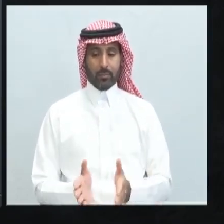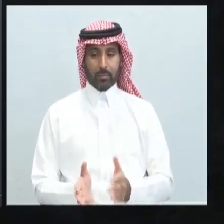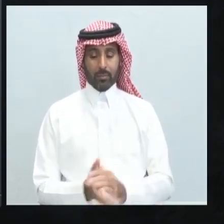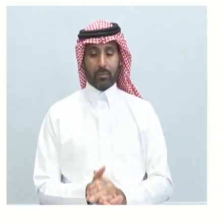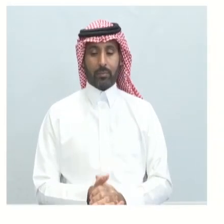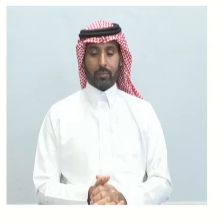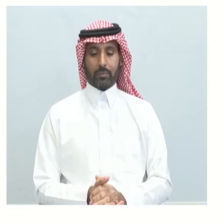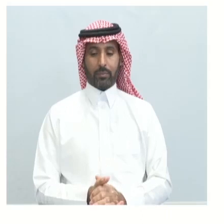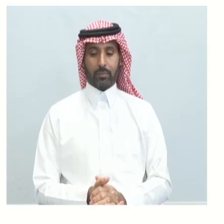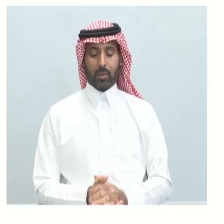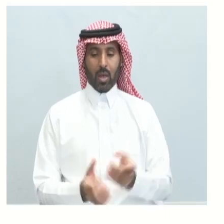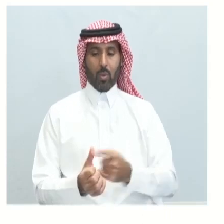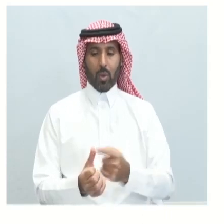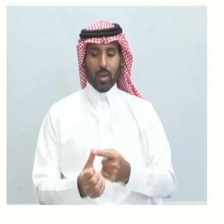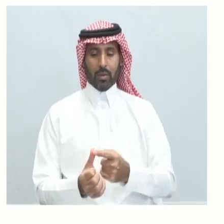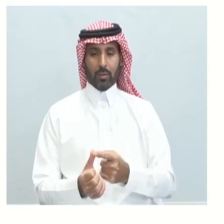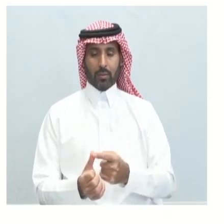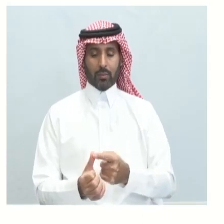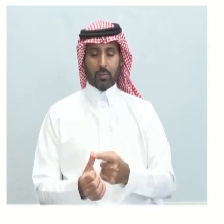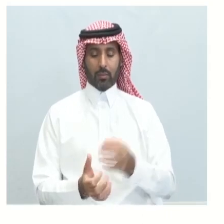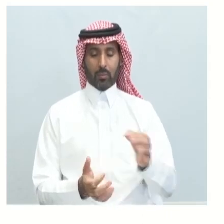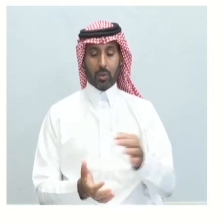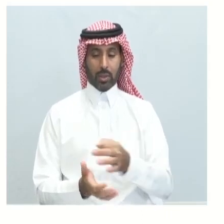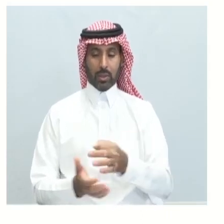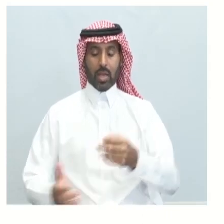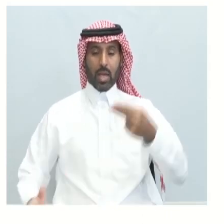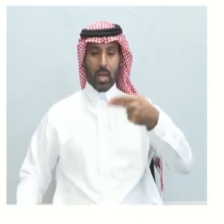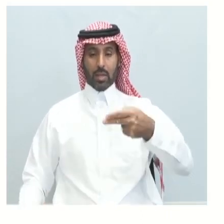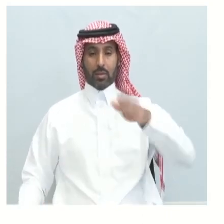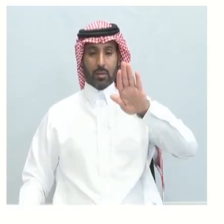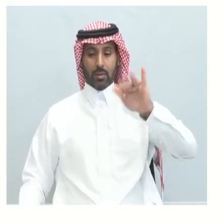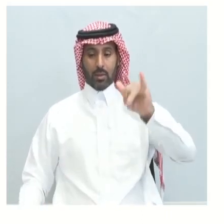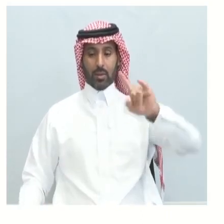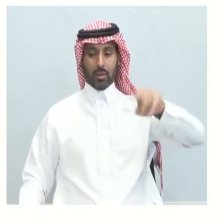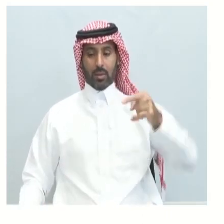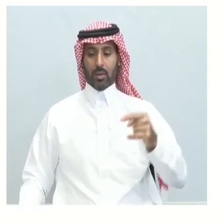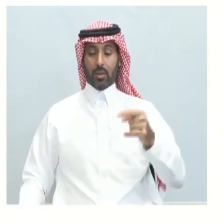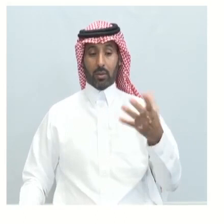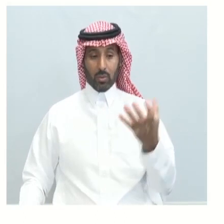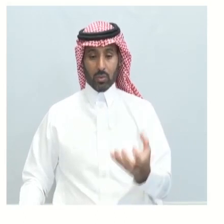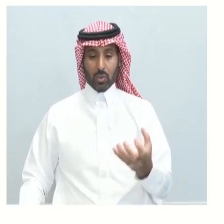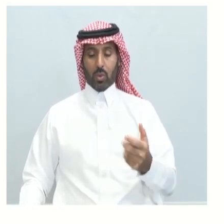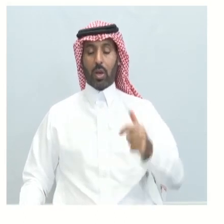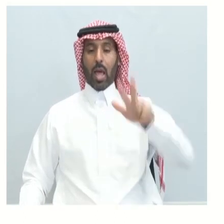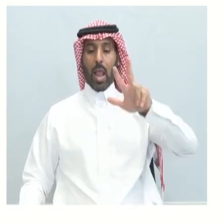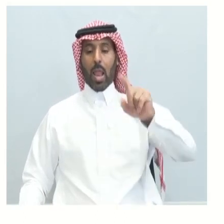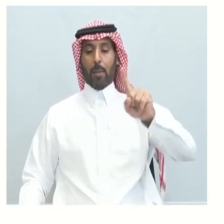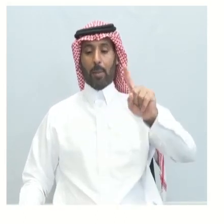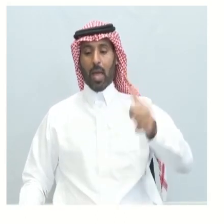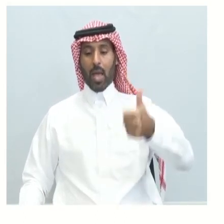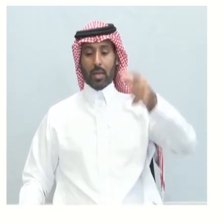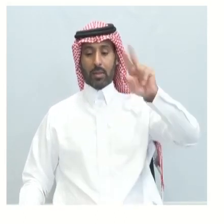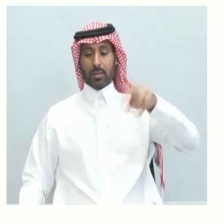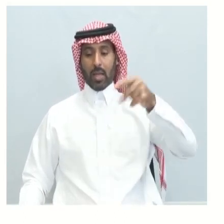اعزائي الطلبه اولا لدينا اقليم او ما يعرف بعسير حيث يحتوي على صخور البازل